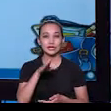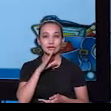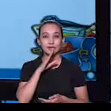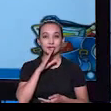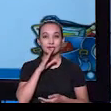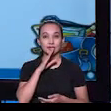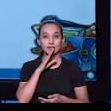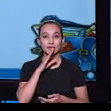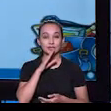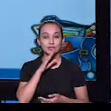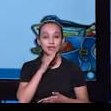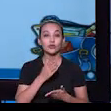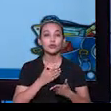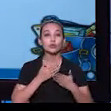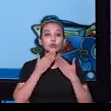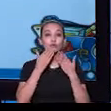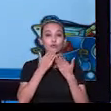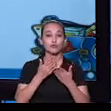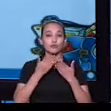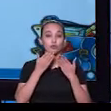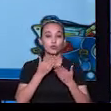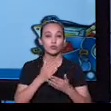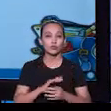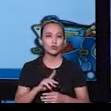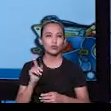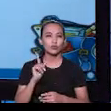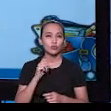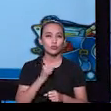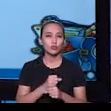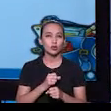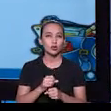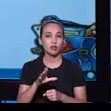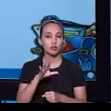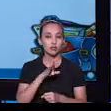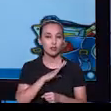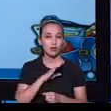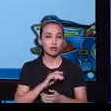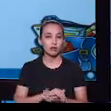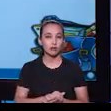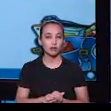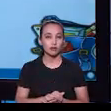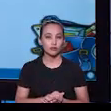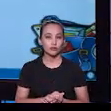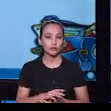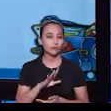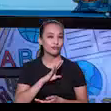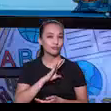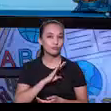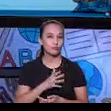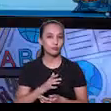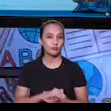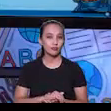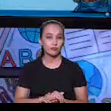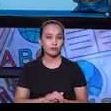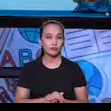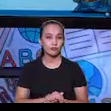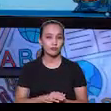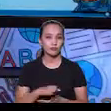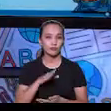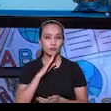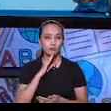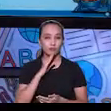Девочка читала. Что делала? Читала, не совершилось.